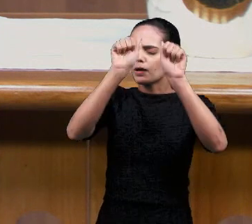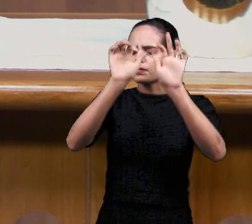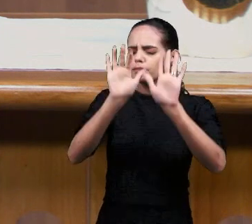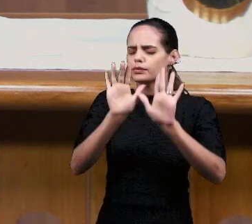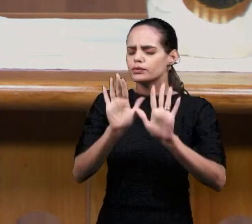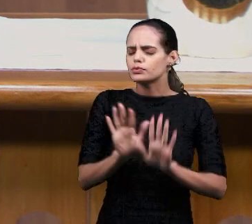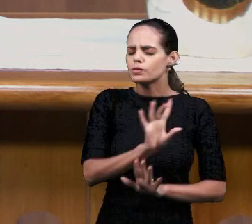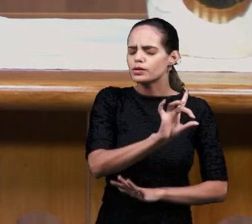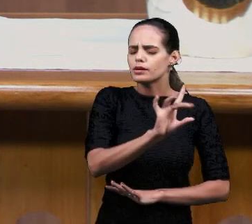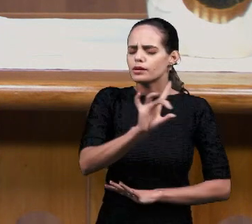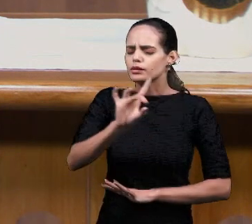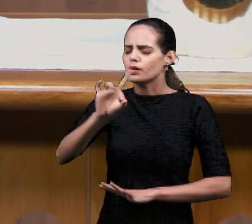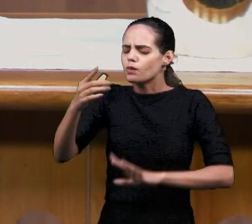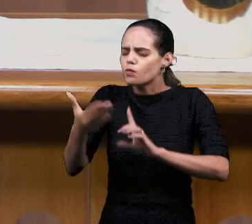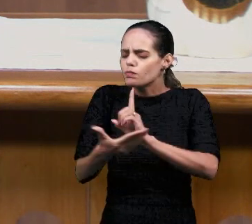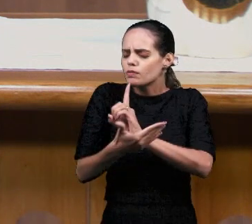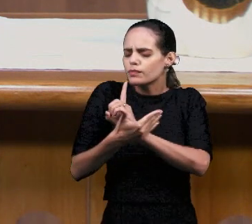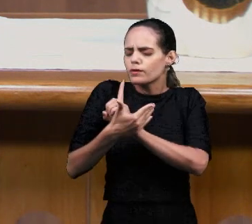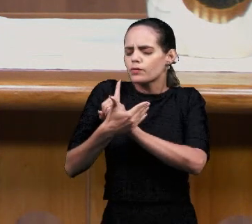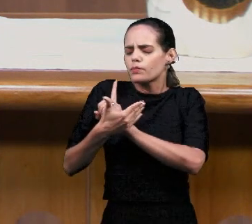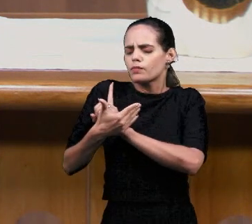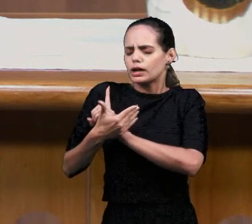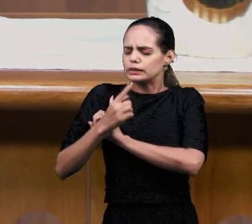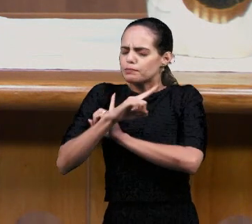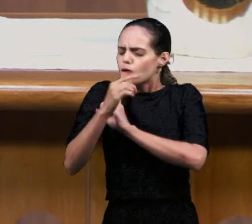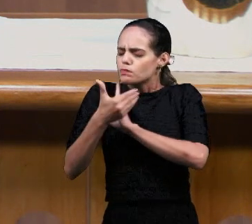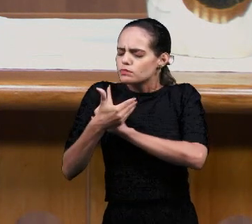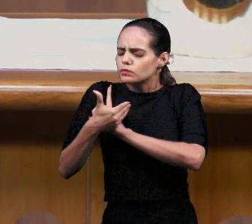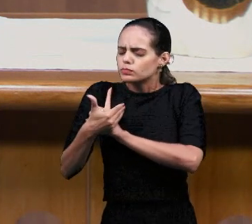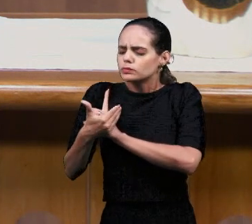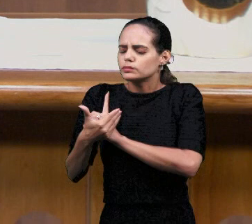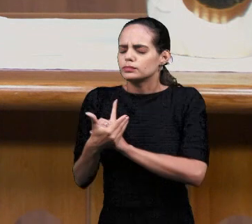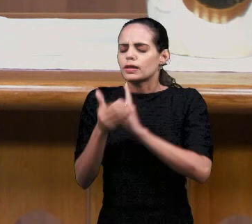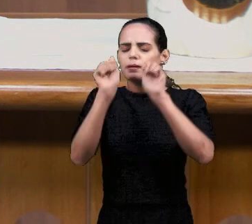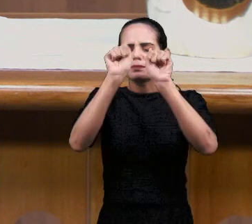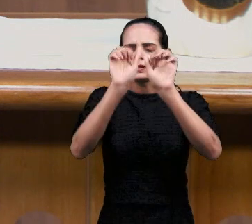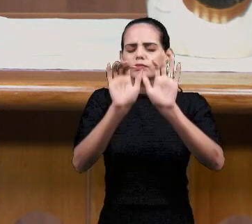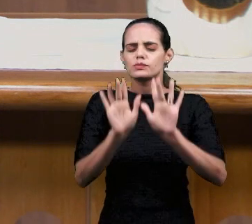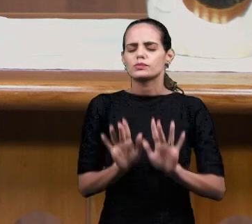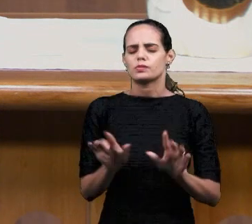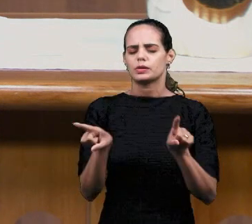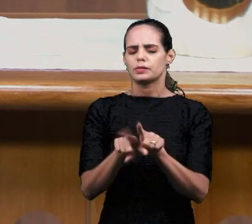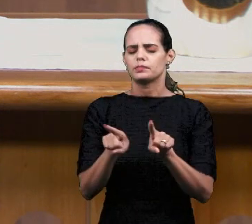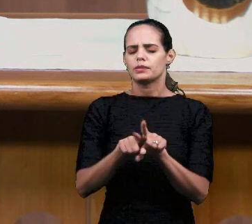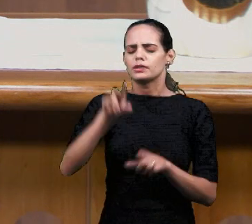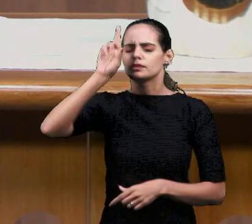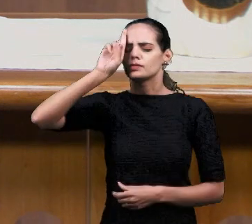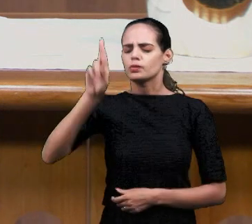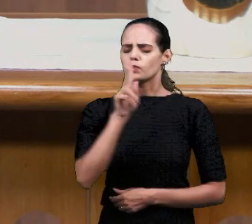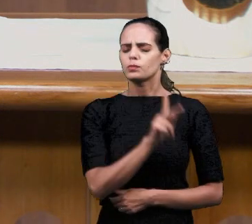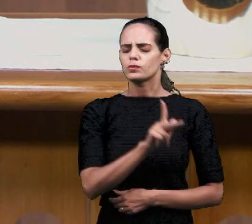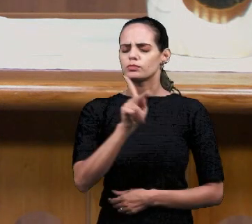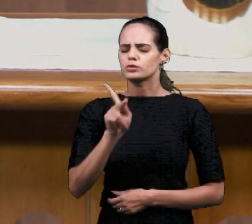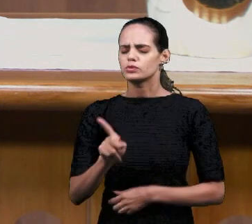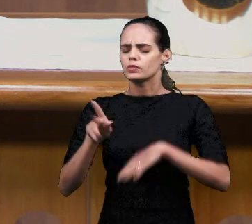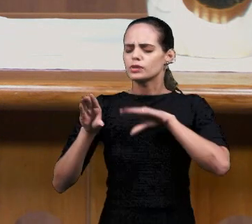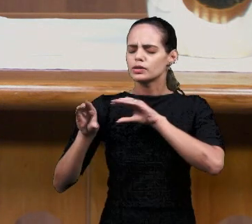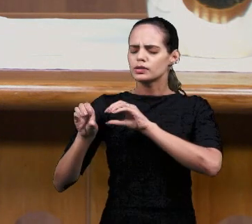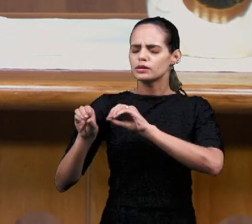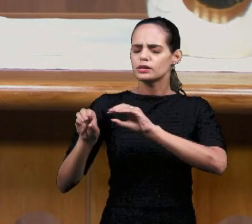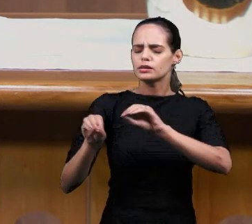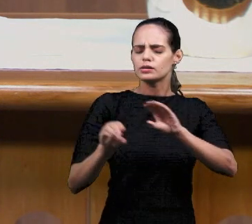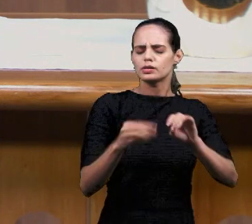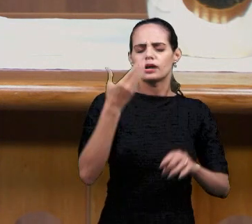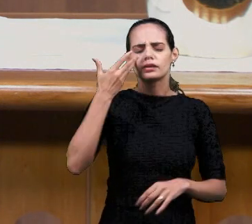les garder, protéger tes servantes de tout mal. Donne aussi une bénédiction aux professeurs qui enseignent les